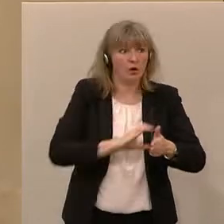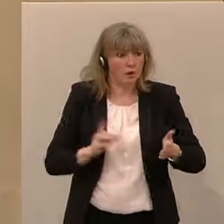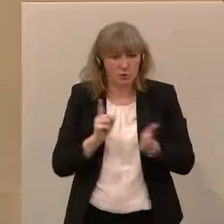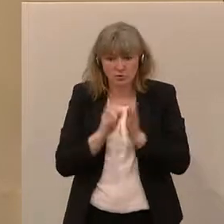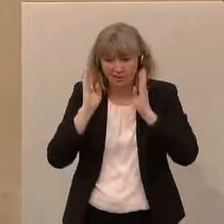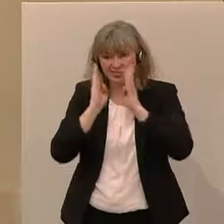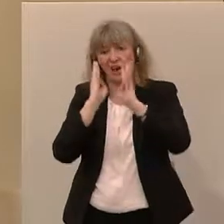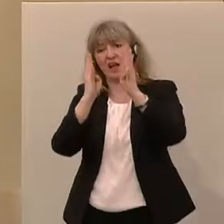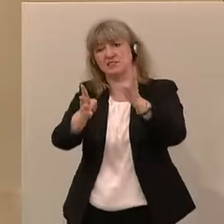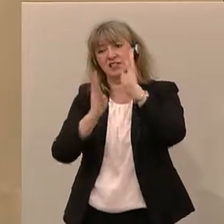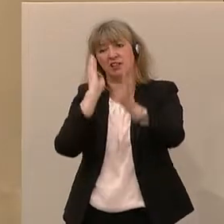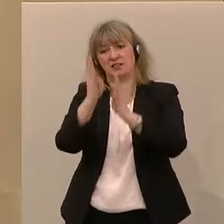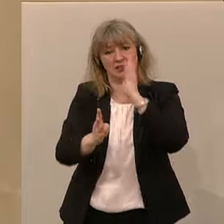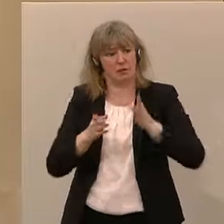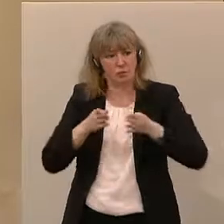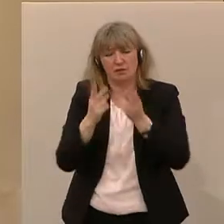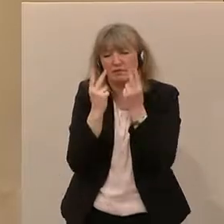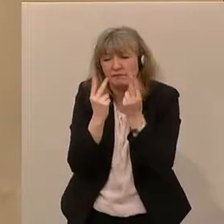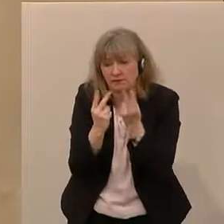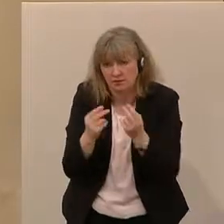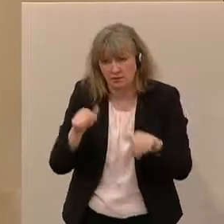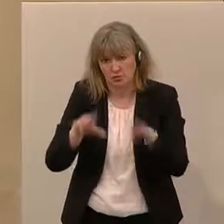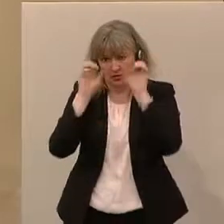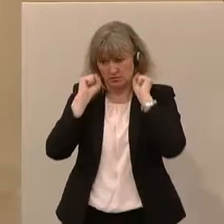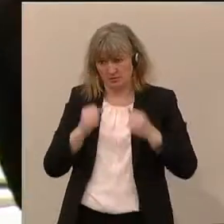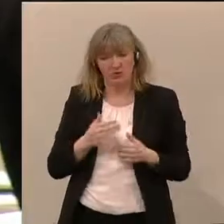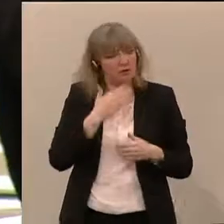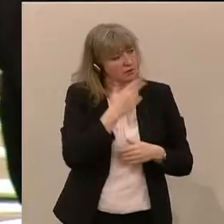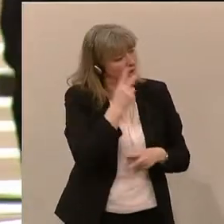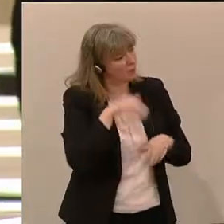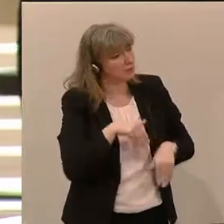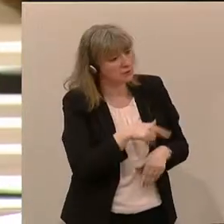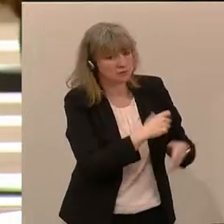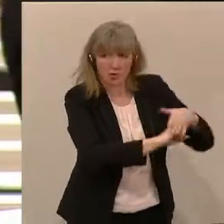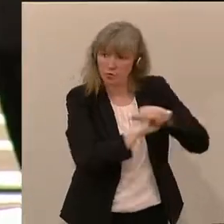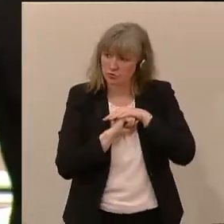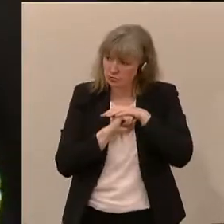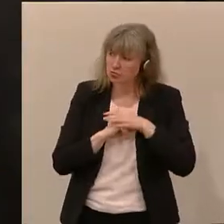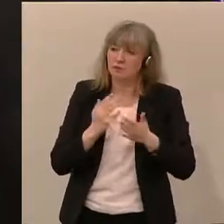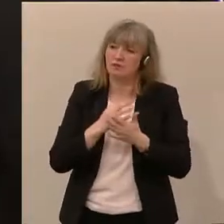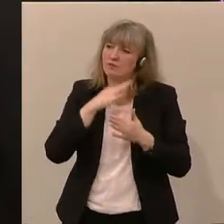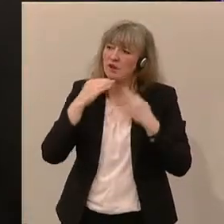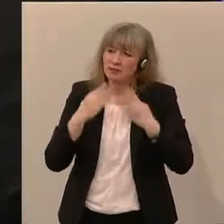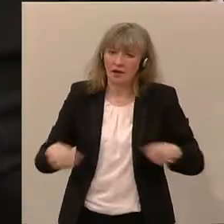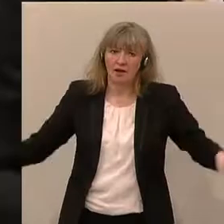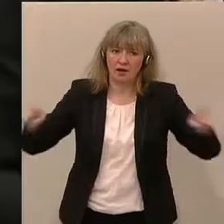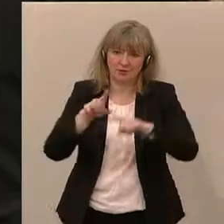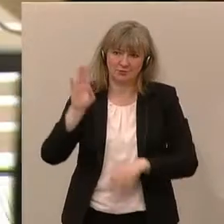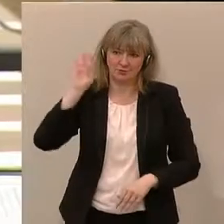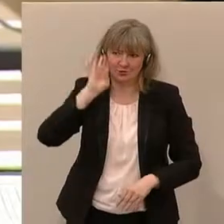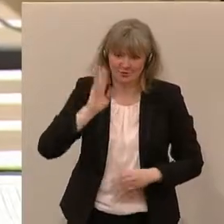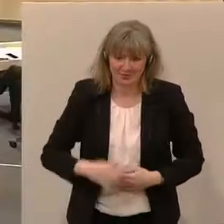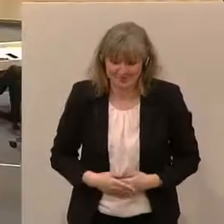wird. Ich danke Ihnen, Herr Minister, vorab für Ihre Unterstützung. Vielen Dank für die Aufmerksamkeit.